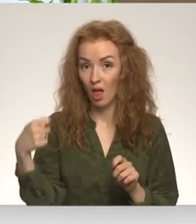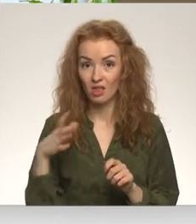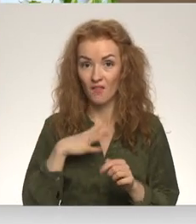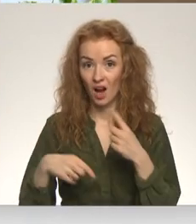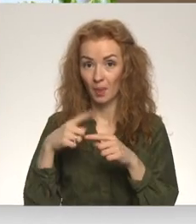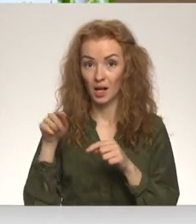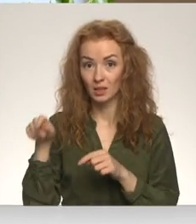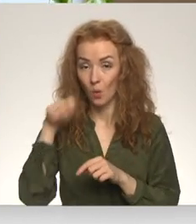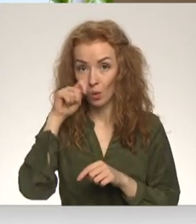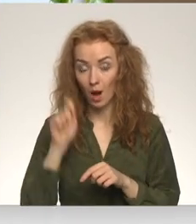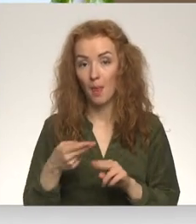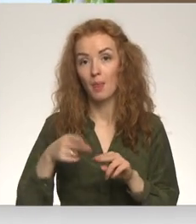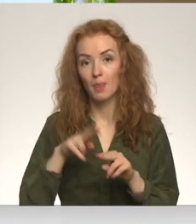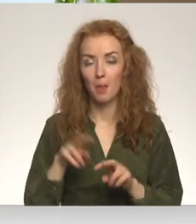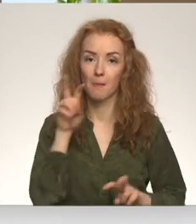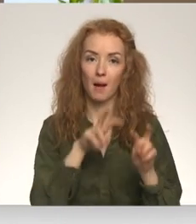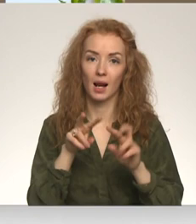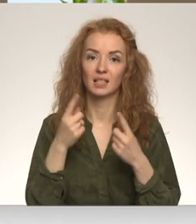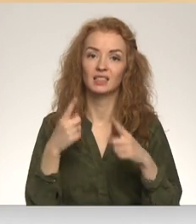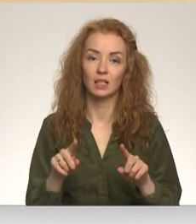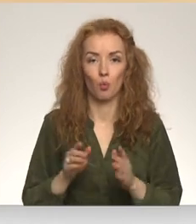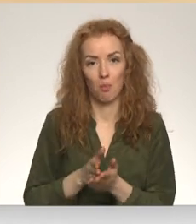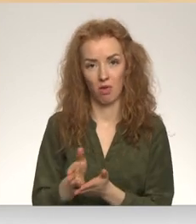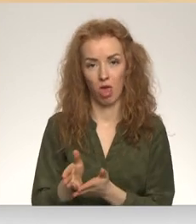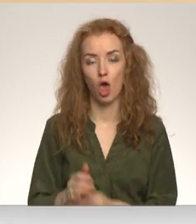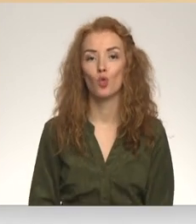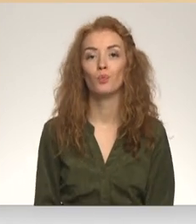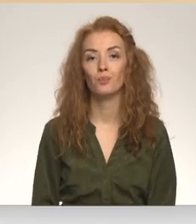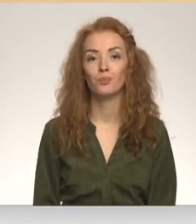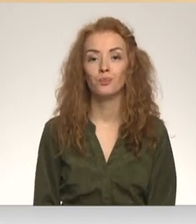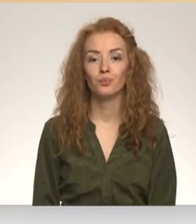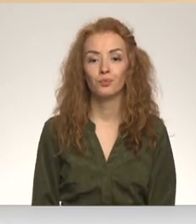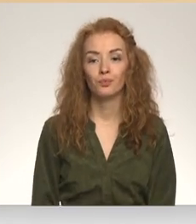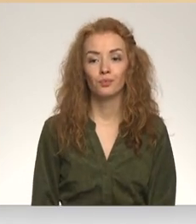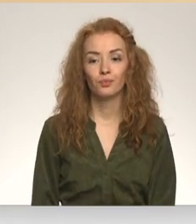tad mācību procesā būs jāmeklē citas pieejas. Ieva Benefelda, Lans Peršavicis, Skrundas televīzija.